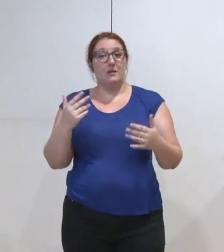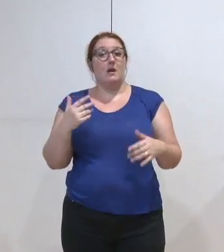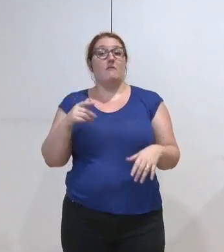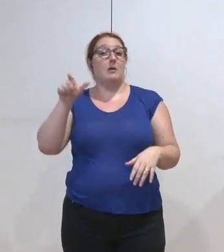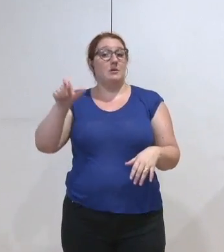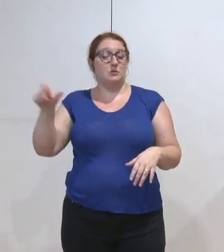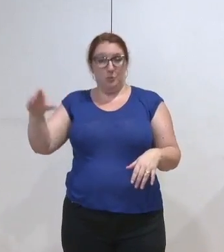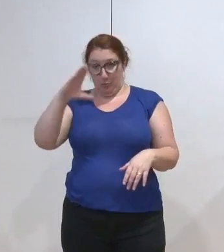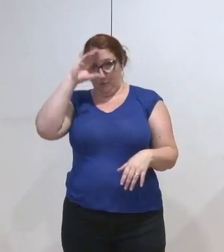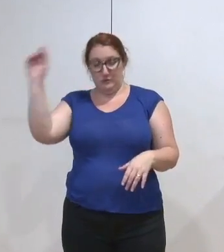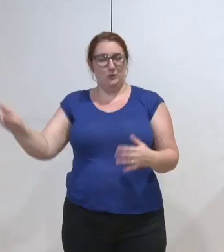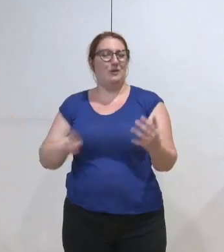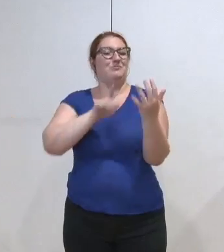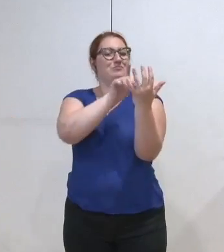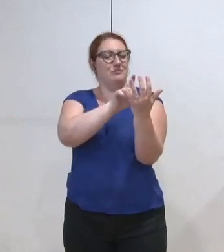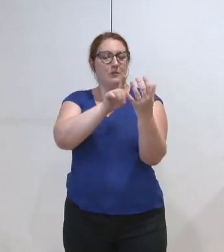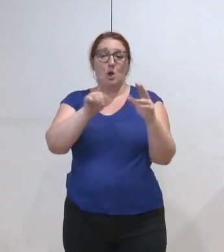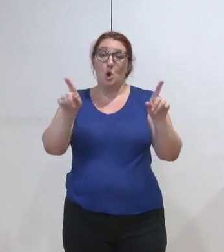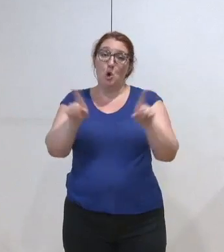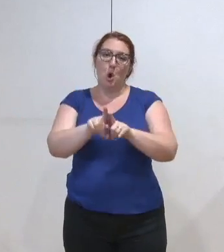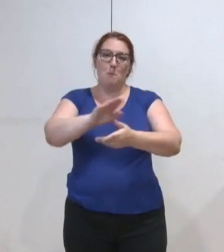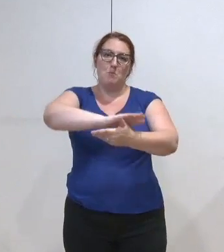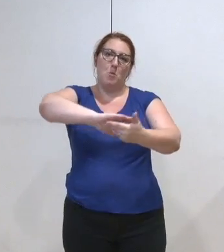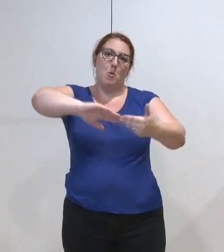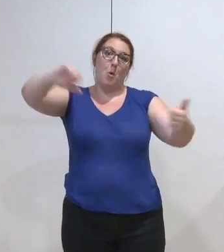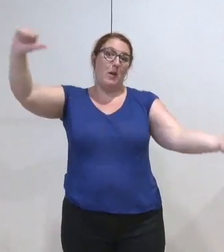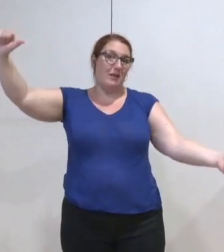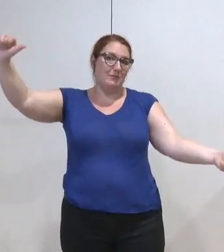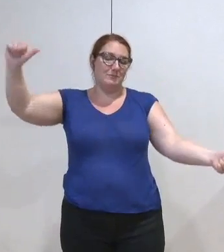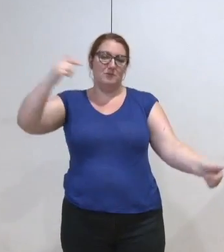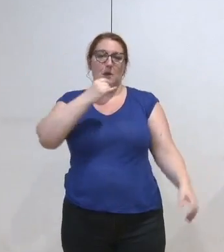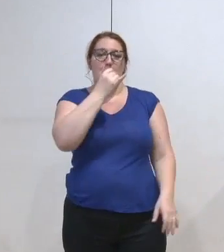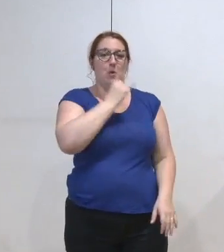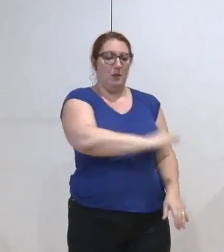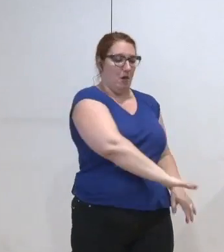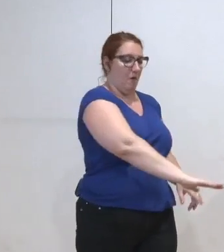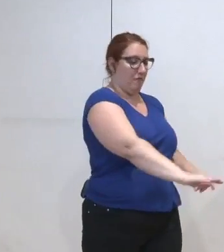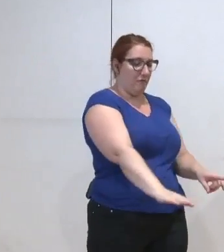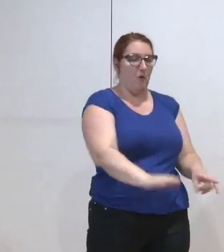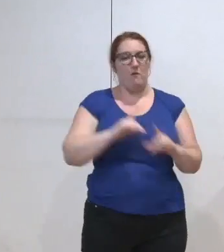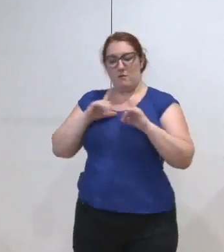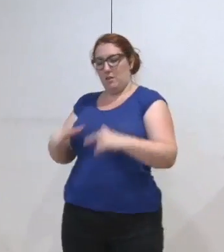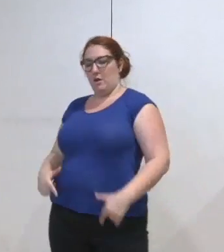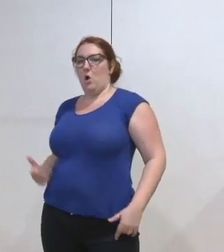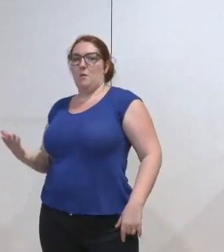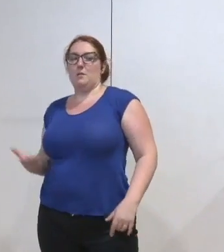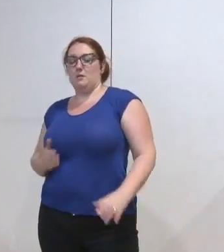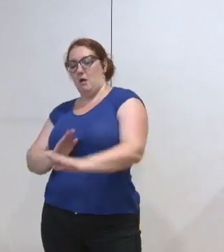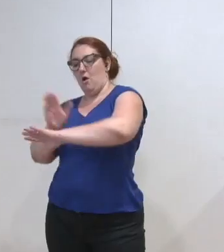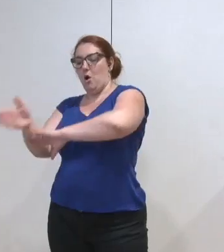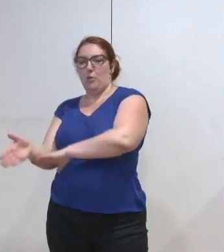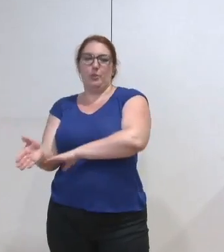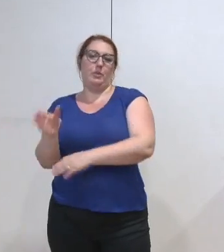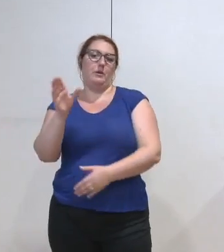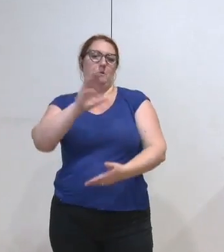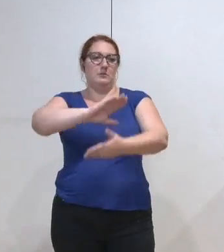sas entre le le la petite enfance et l'entrée à l'école maternelle et il y a trois